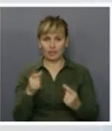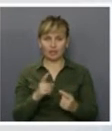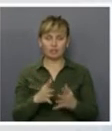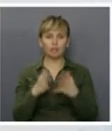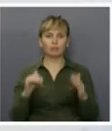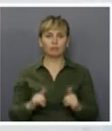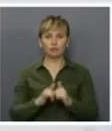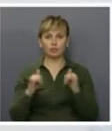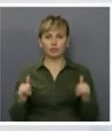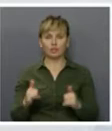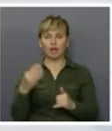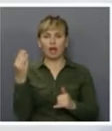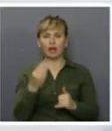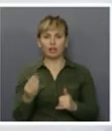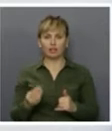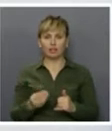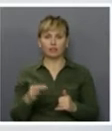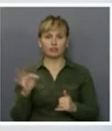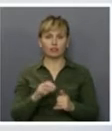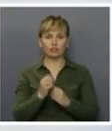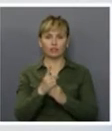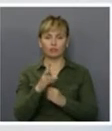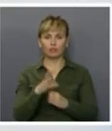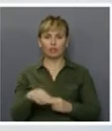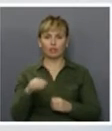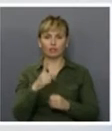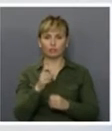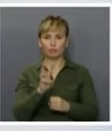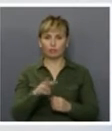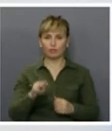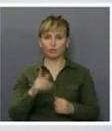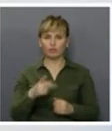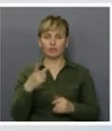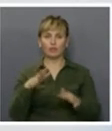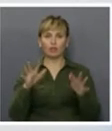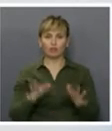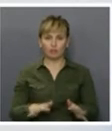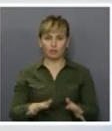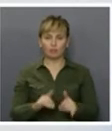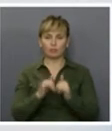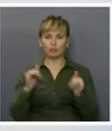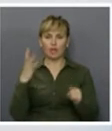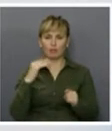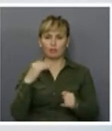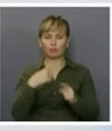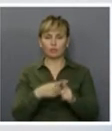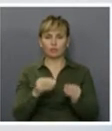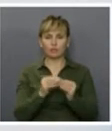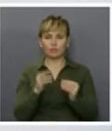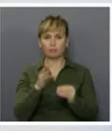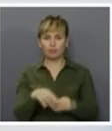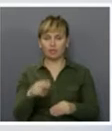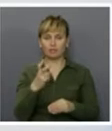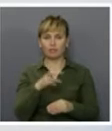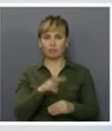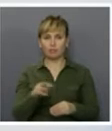прирост отмечен в Мангыстауской области сразу на 11 миллиардов 100 миллионов тенге. На втором месте по приросту Алматы плюс 10 миллиардов 200